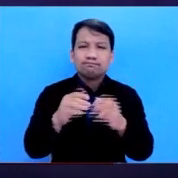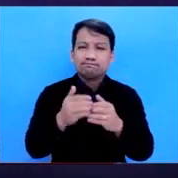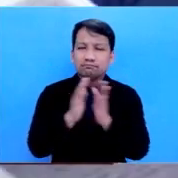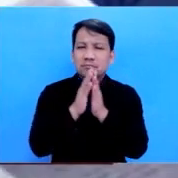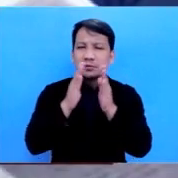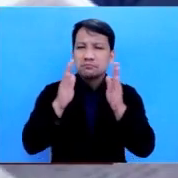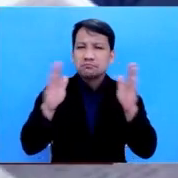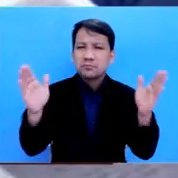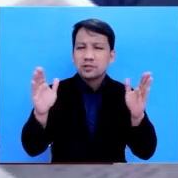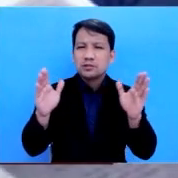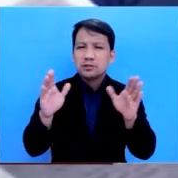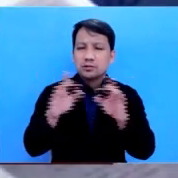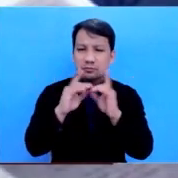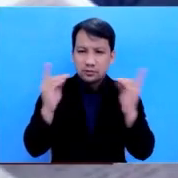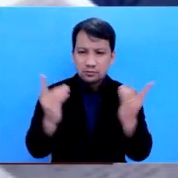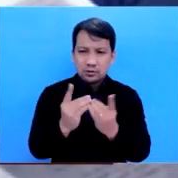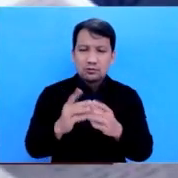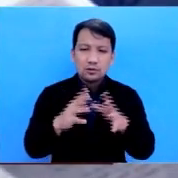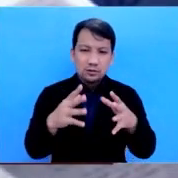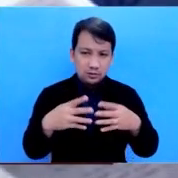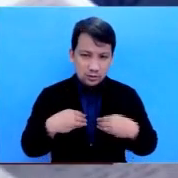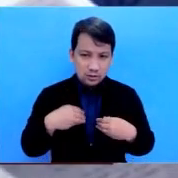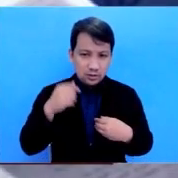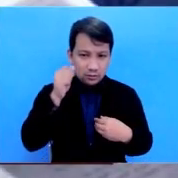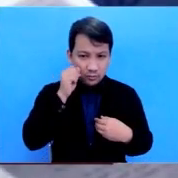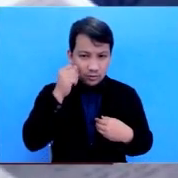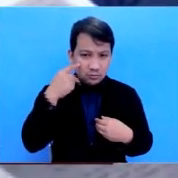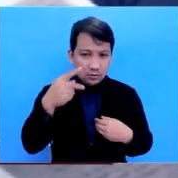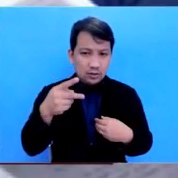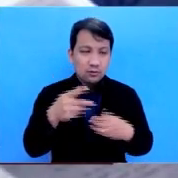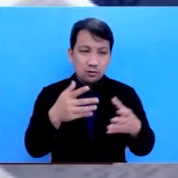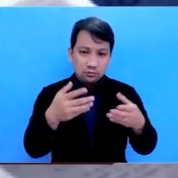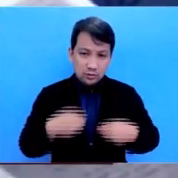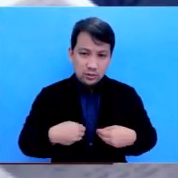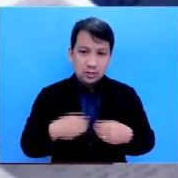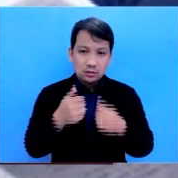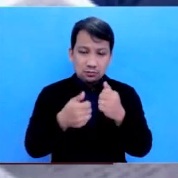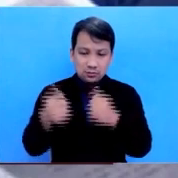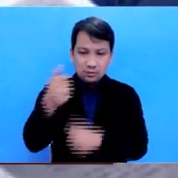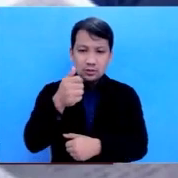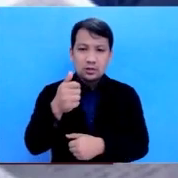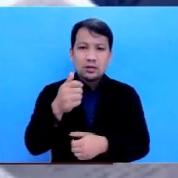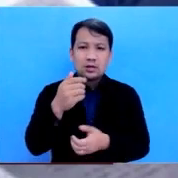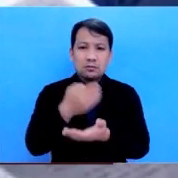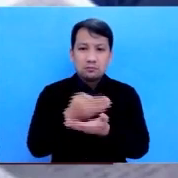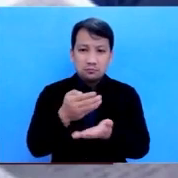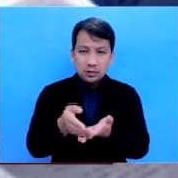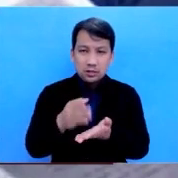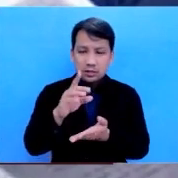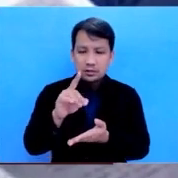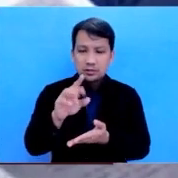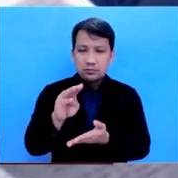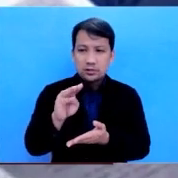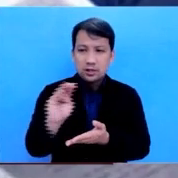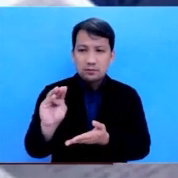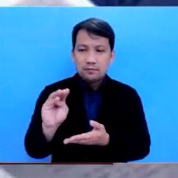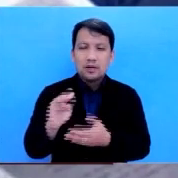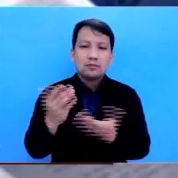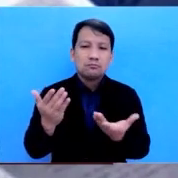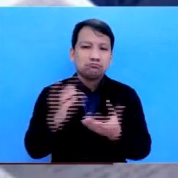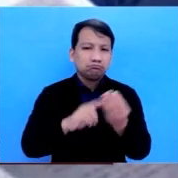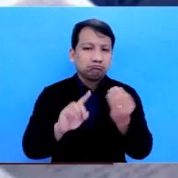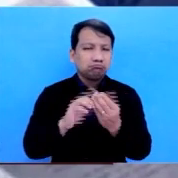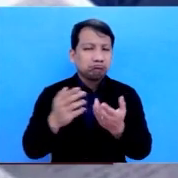kapasidad. Tinanggap na rin ni Amina Pangandaman ang alok na maging budget secretary ng papasok na administrasyon. Isa raw karangalan